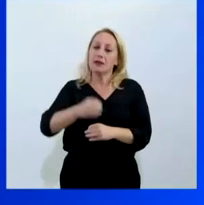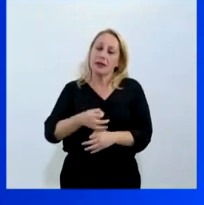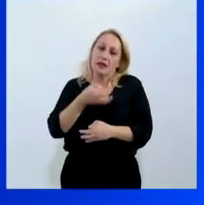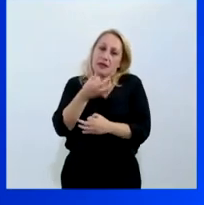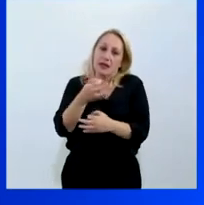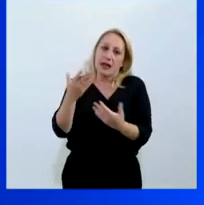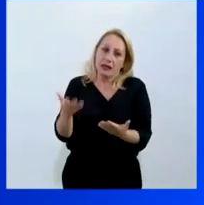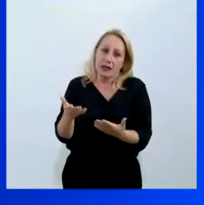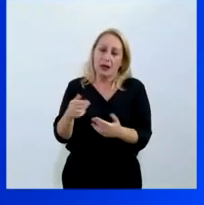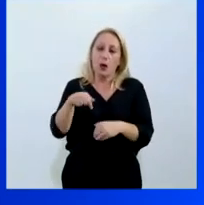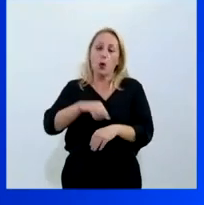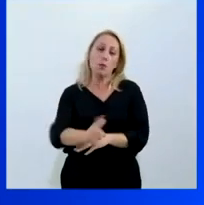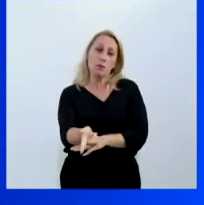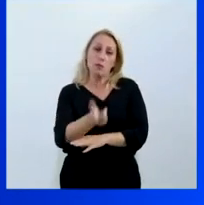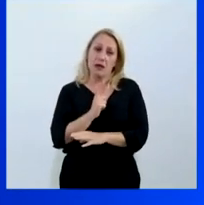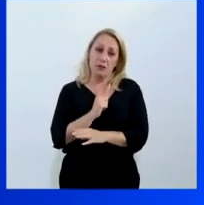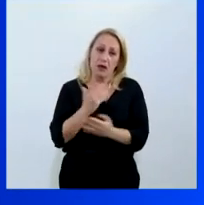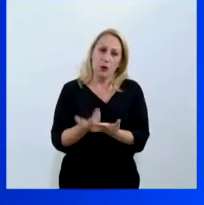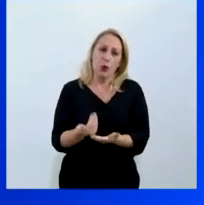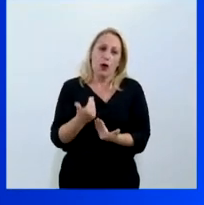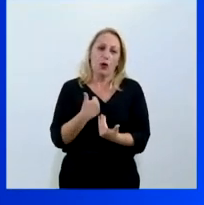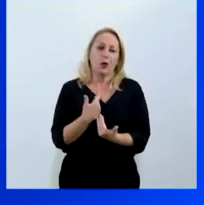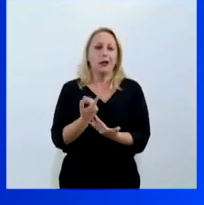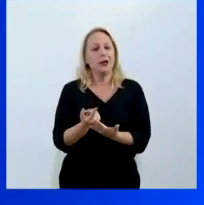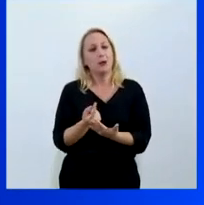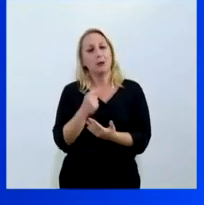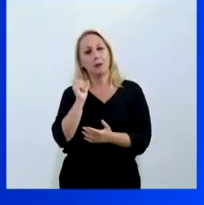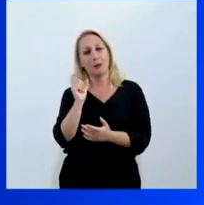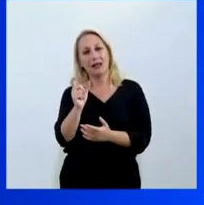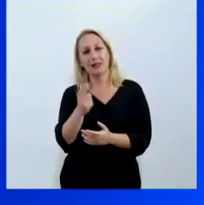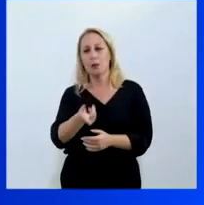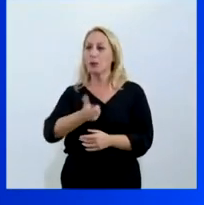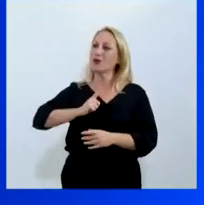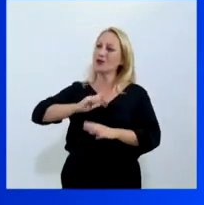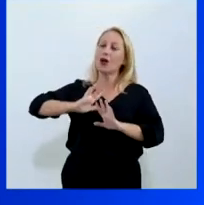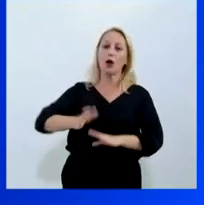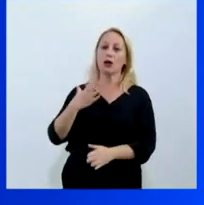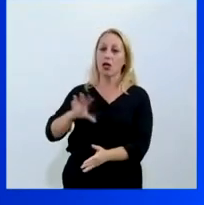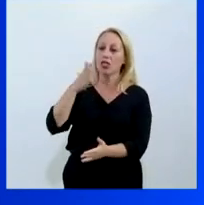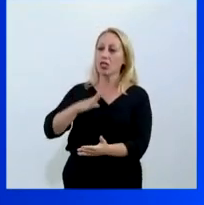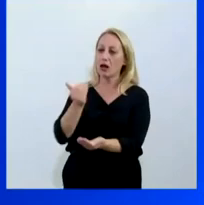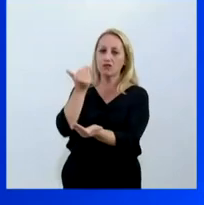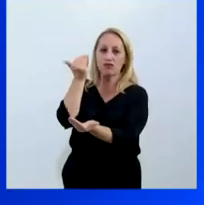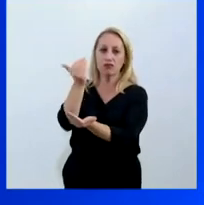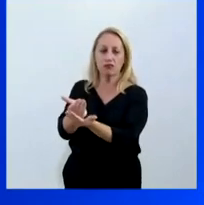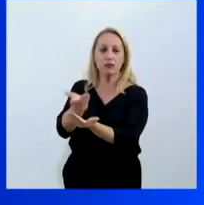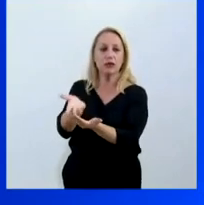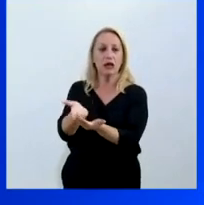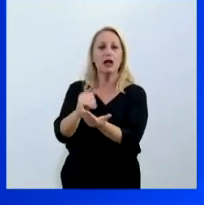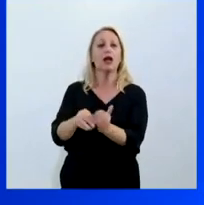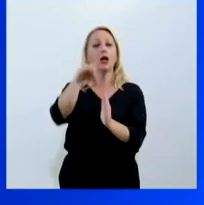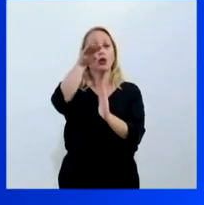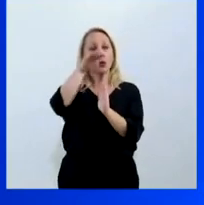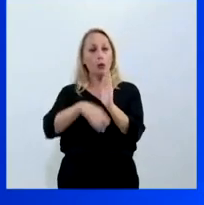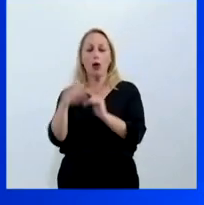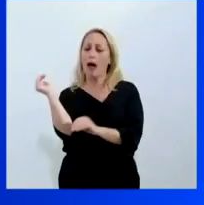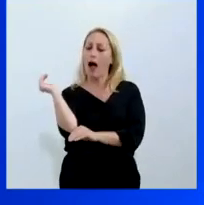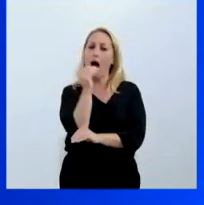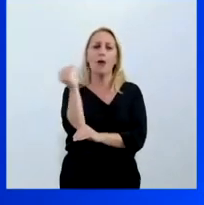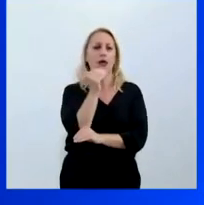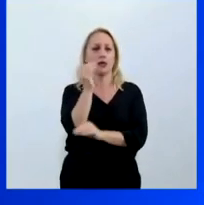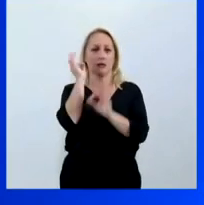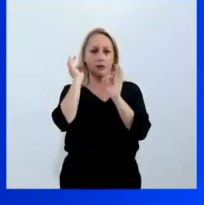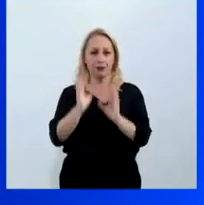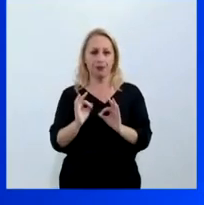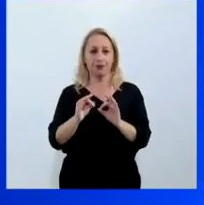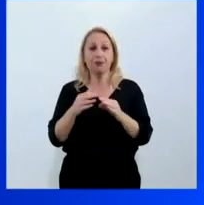δικιά μου προσδοκία, να χρησιμοποιήσω και μια πιο σκληρή λέξη, η δικιά μου απέτηση, είναι το πρόγραμμα αυτό να τρέξει όσο το δυνατόν πιο γρήγορα.